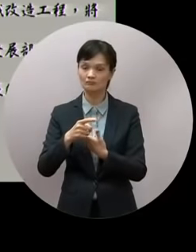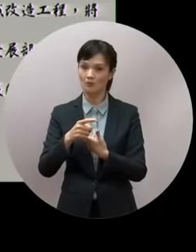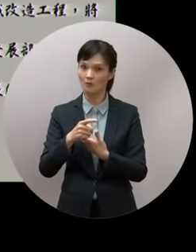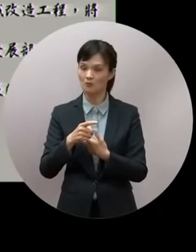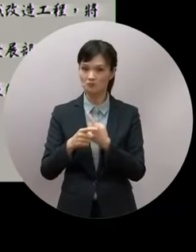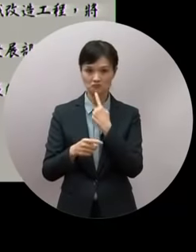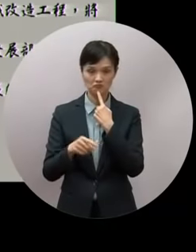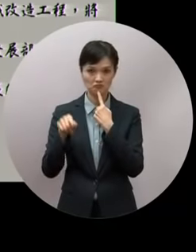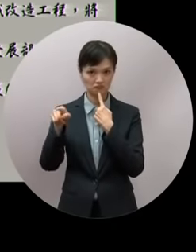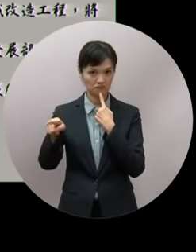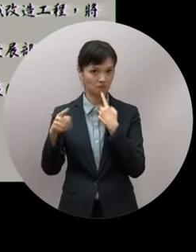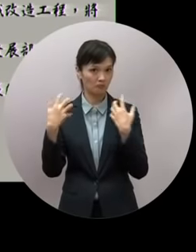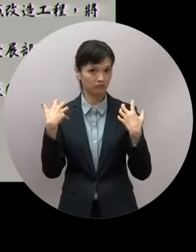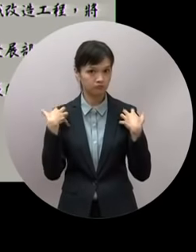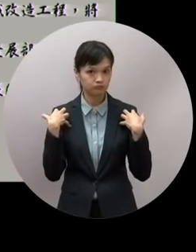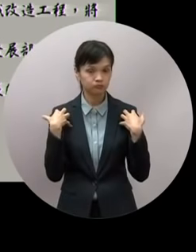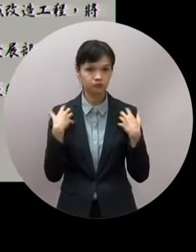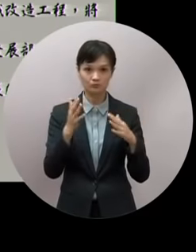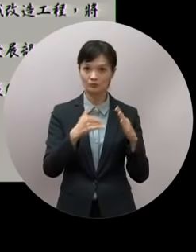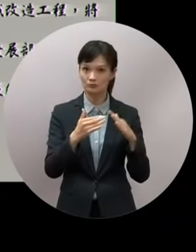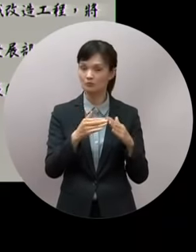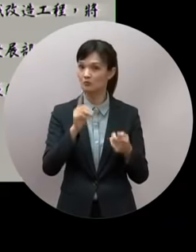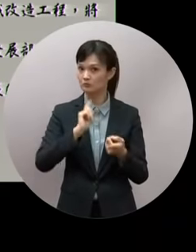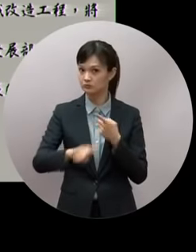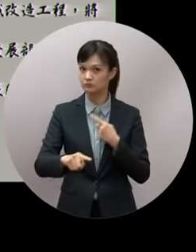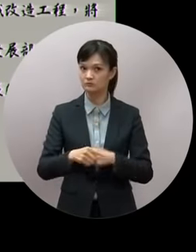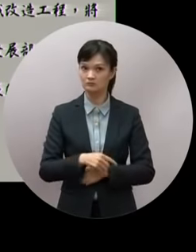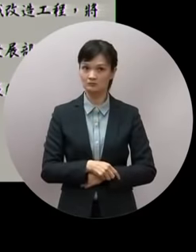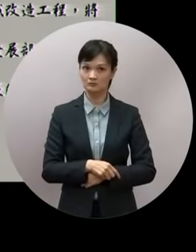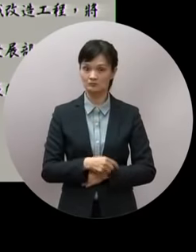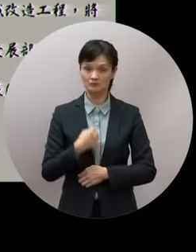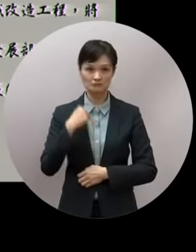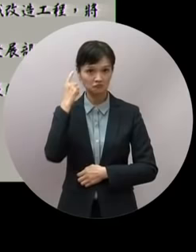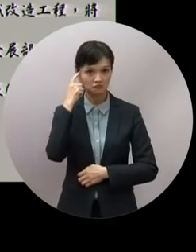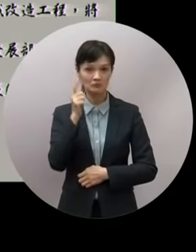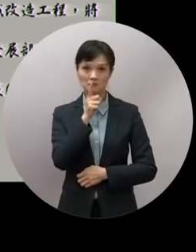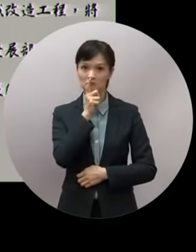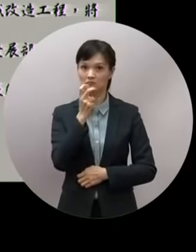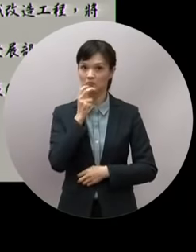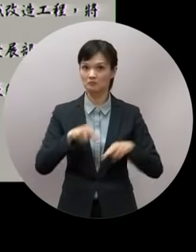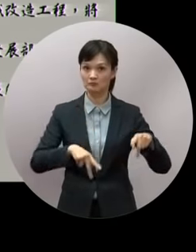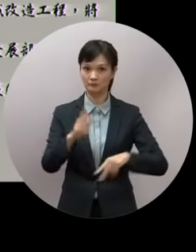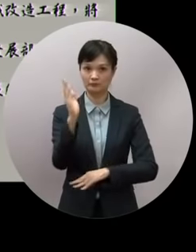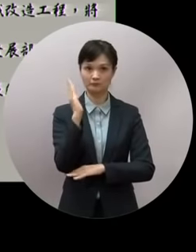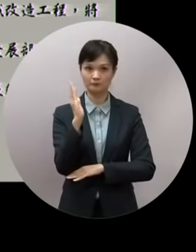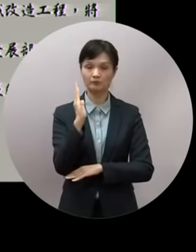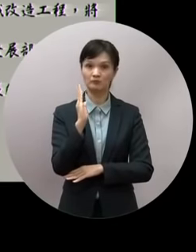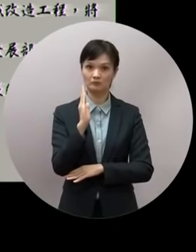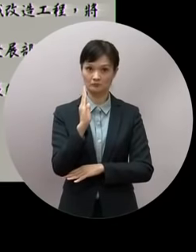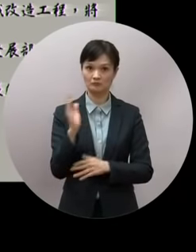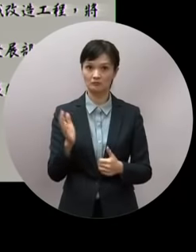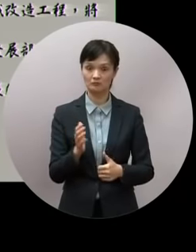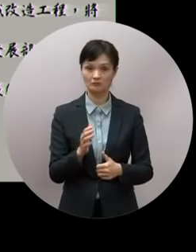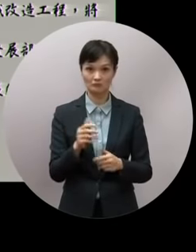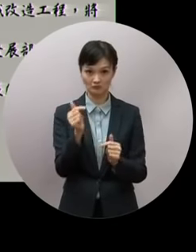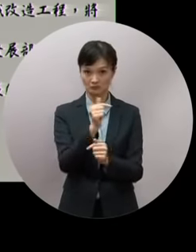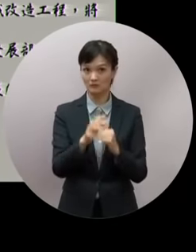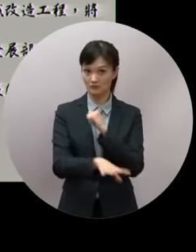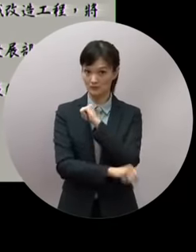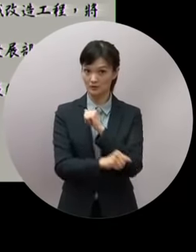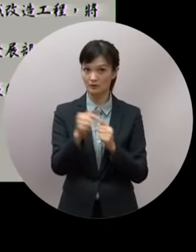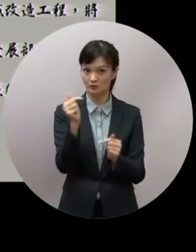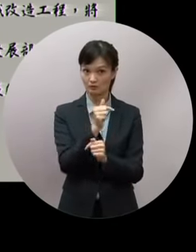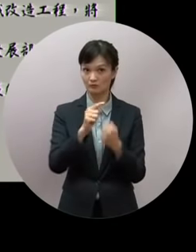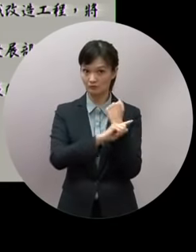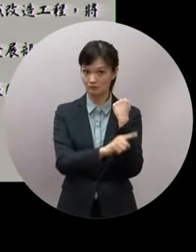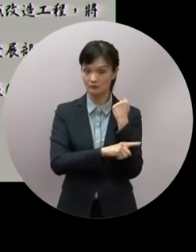见，他们认为这样的做法违反了什么中央行政机关组织基准法还有行政院的